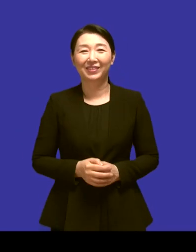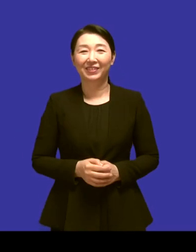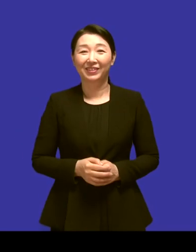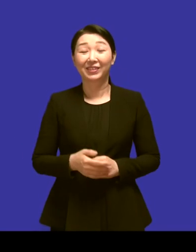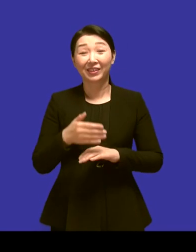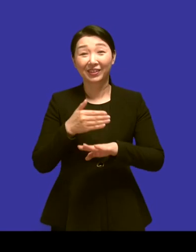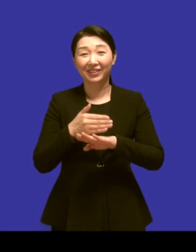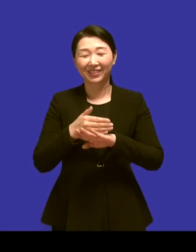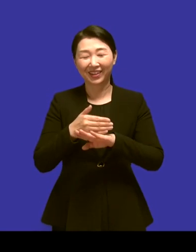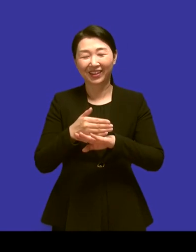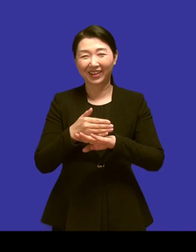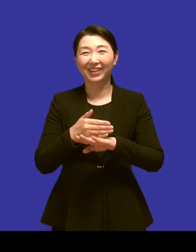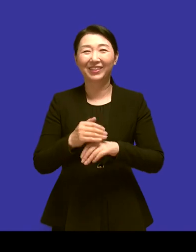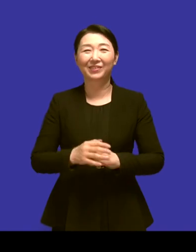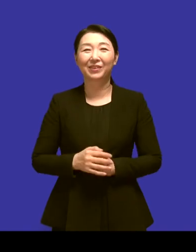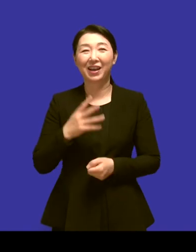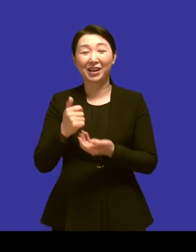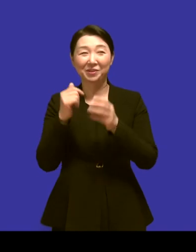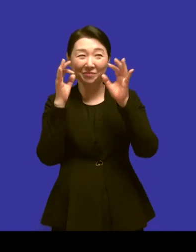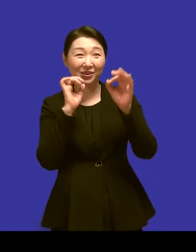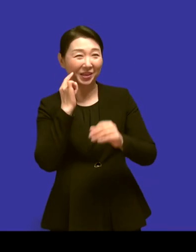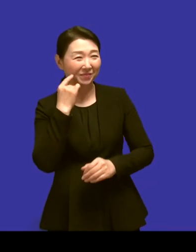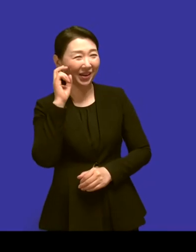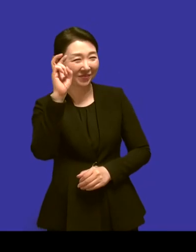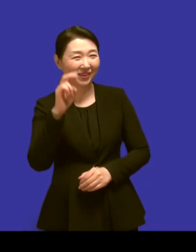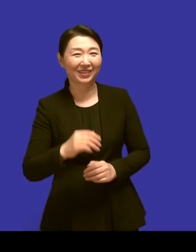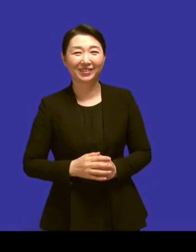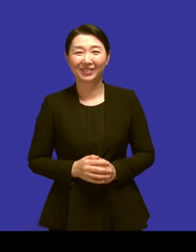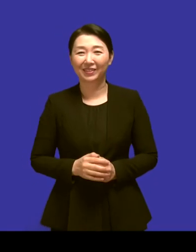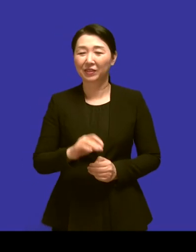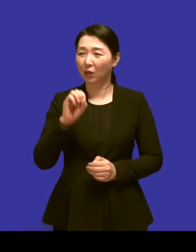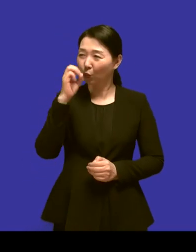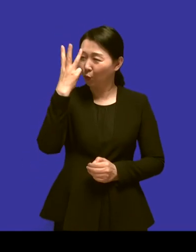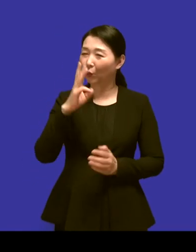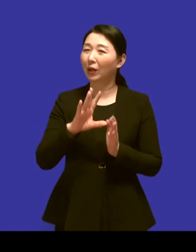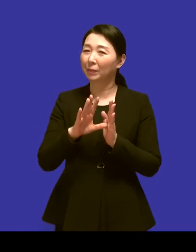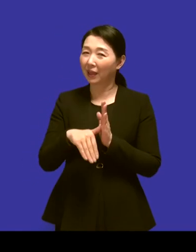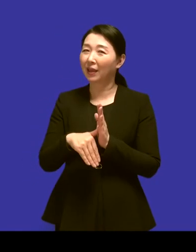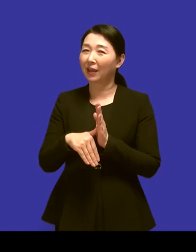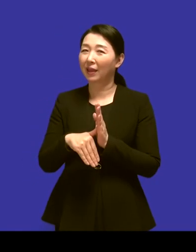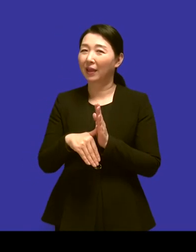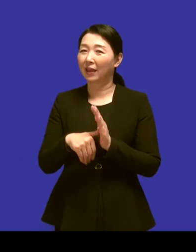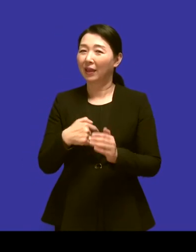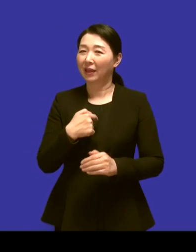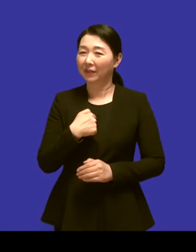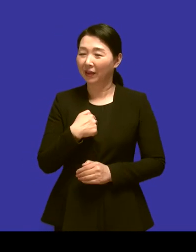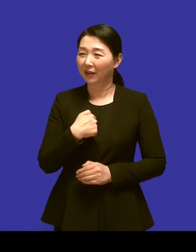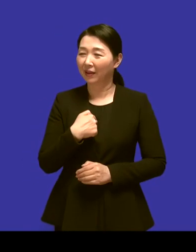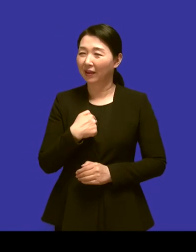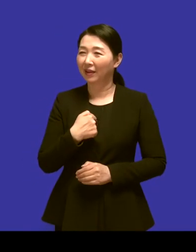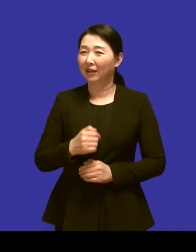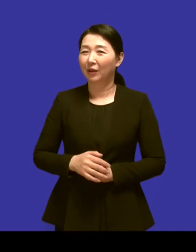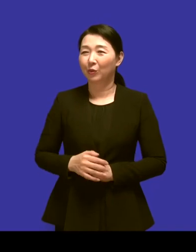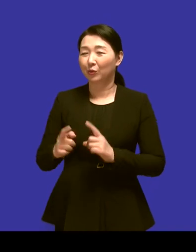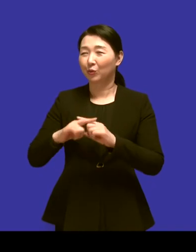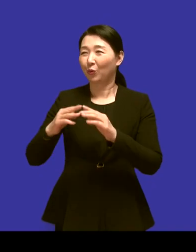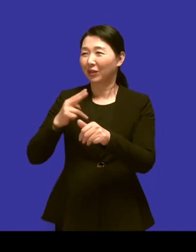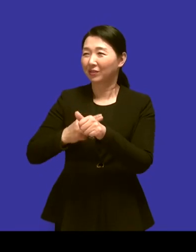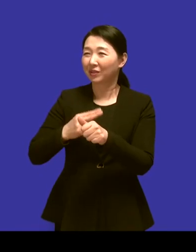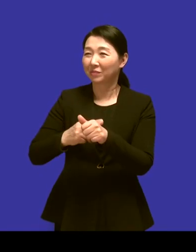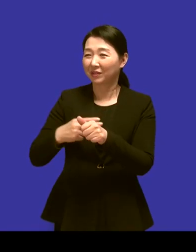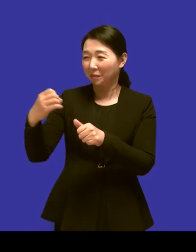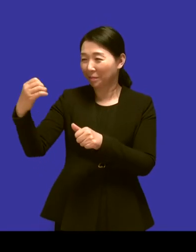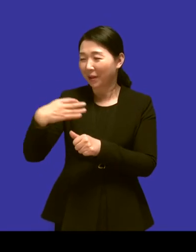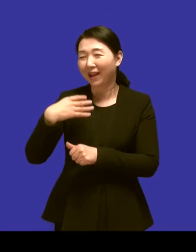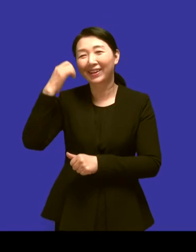얼마나 보시기 이뻤을까. 그 시간을 뭔가 고3 때 그 제가 고3 때 저희 교회 선생님께서